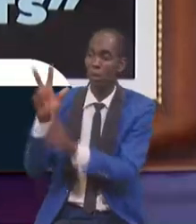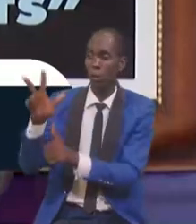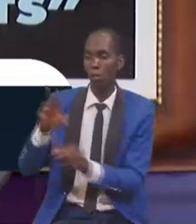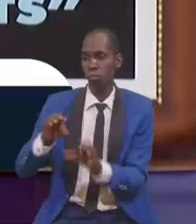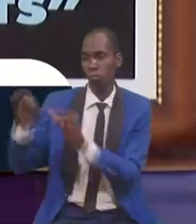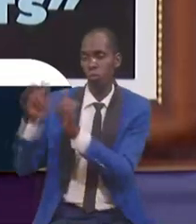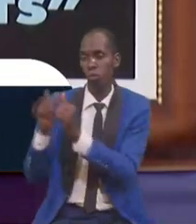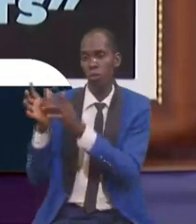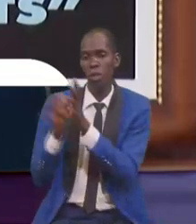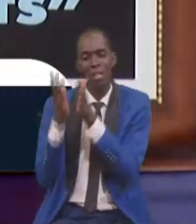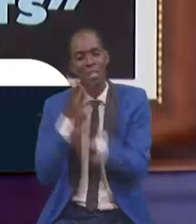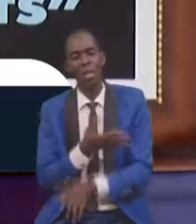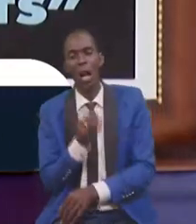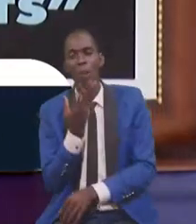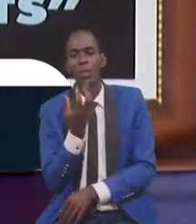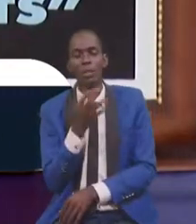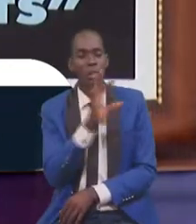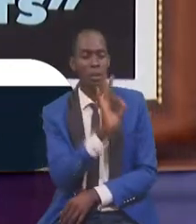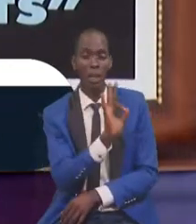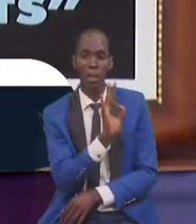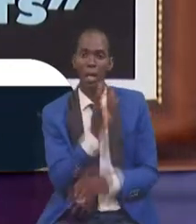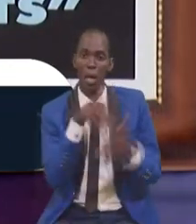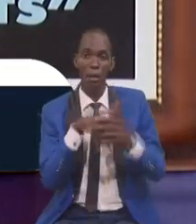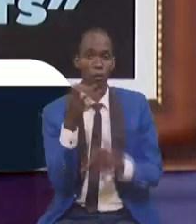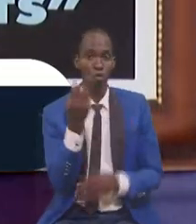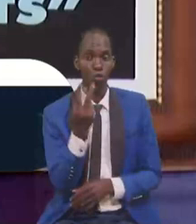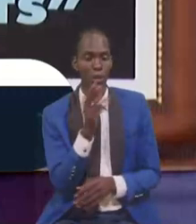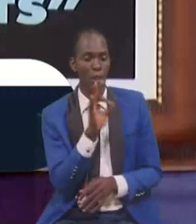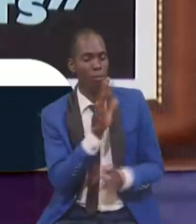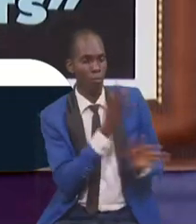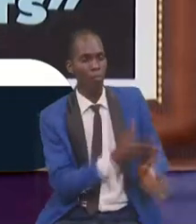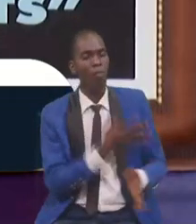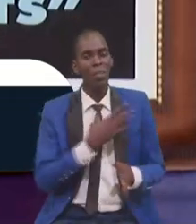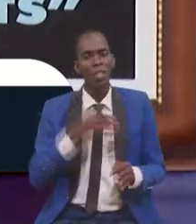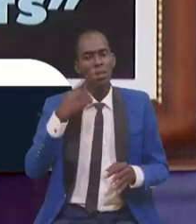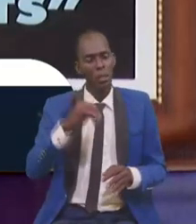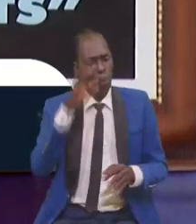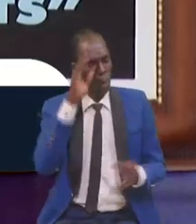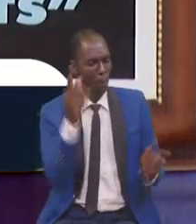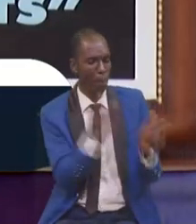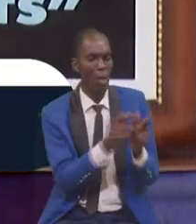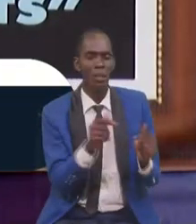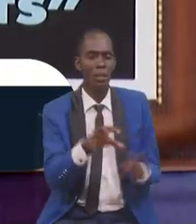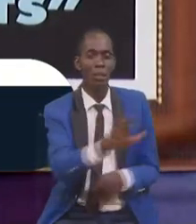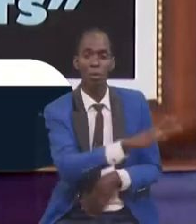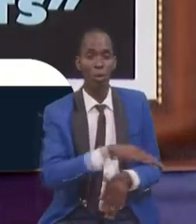disciples étaient restés, et l'homme a apporté son fils à ses disciples. Et que n'avez-vous pas la